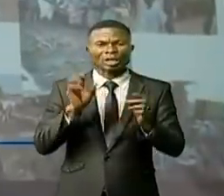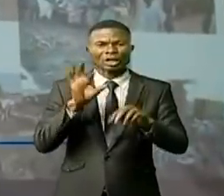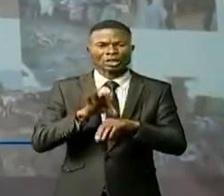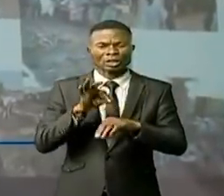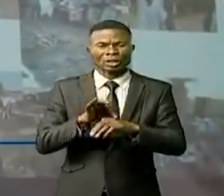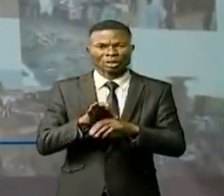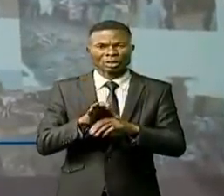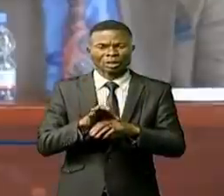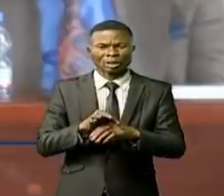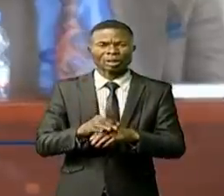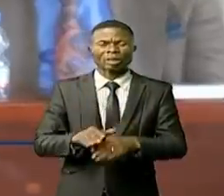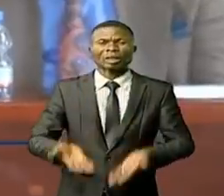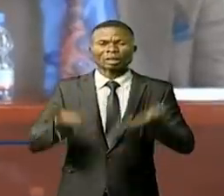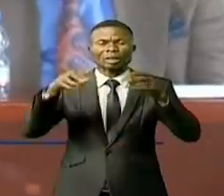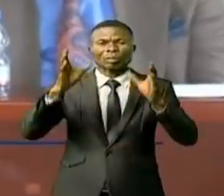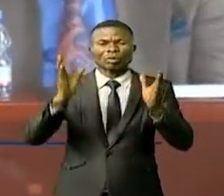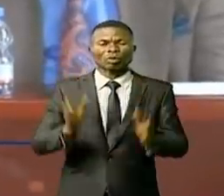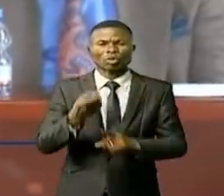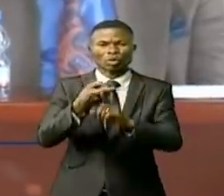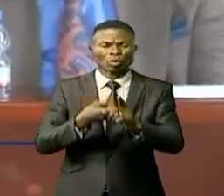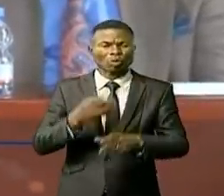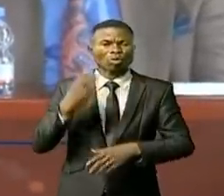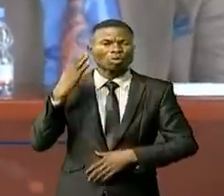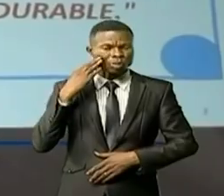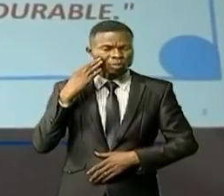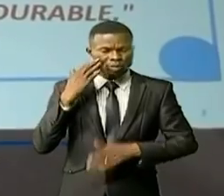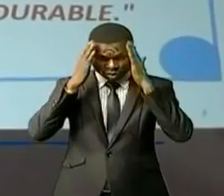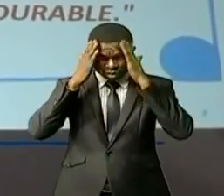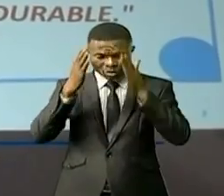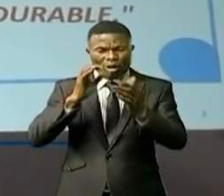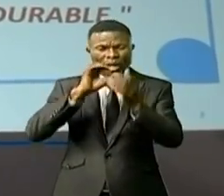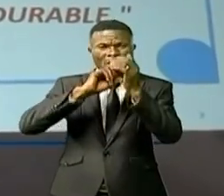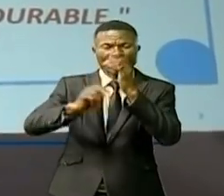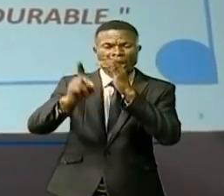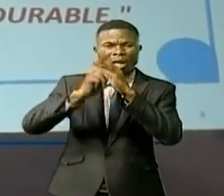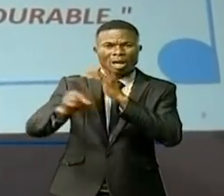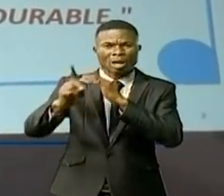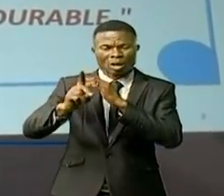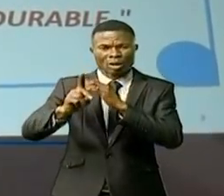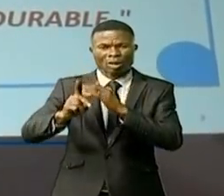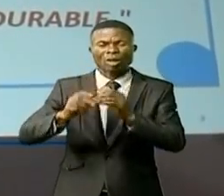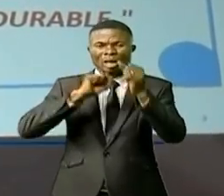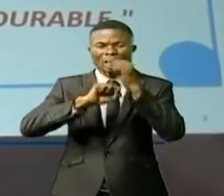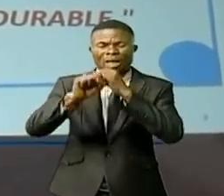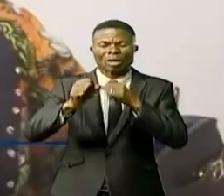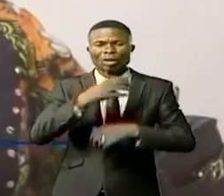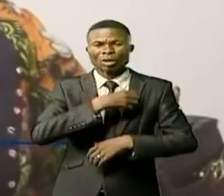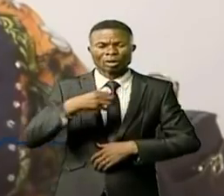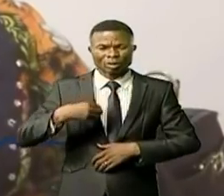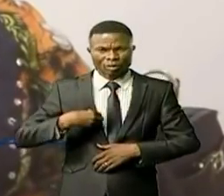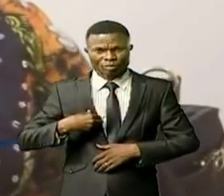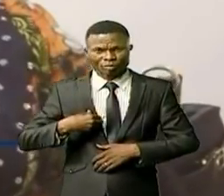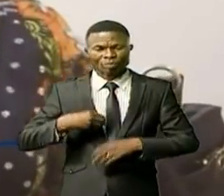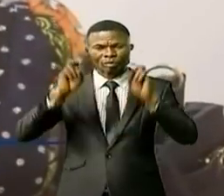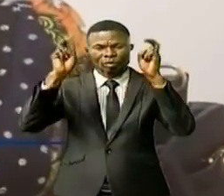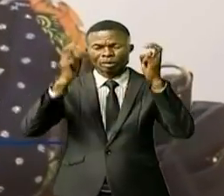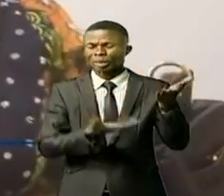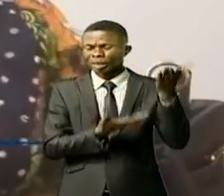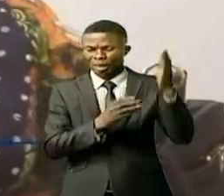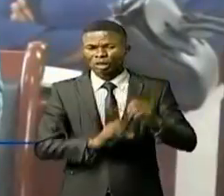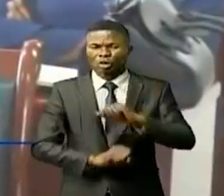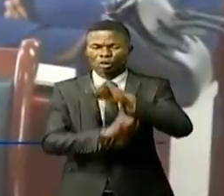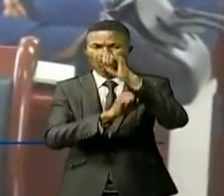le thème national du 8 mars, centré sur la promotion de l'autonomisation de la femme. Ce thème accompagne